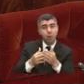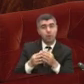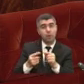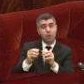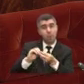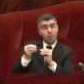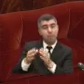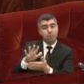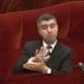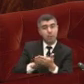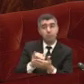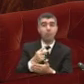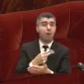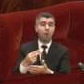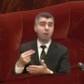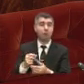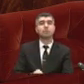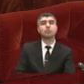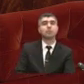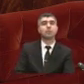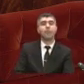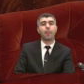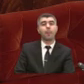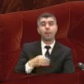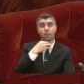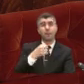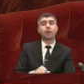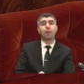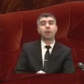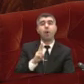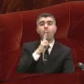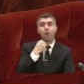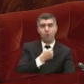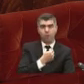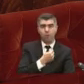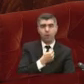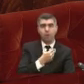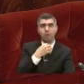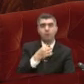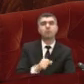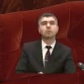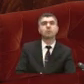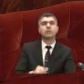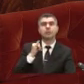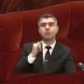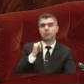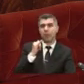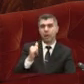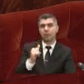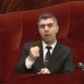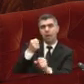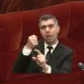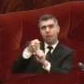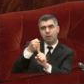العامة والآداب العامة. وكما هو مؤكد فإن الحكومة غير ملزمة إلا بما هو منصوص عليه